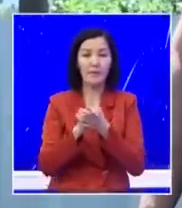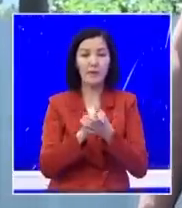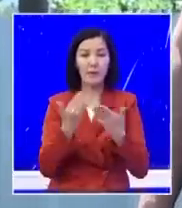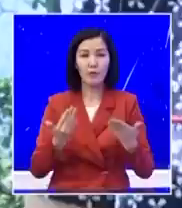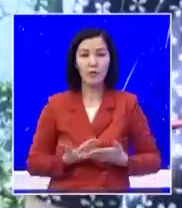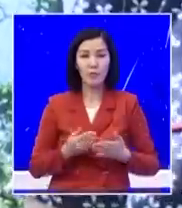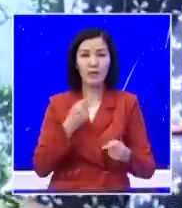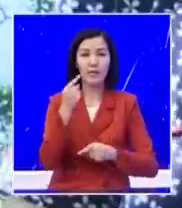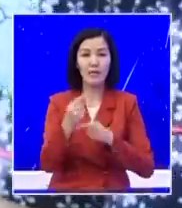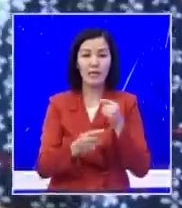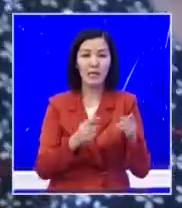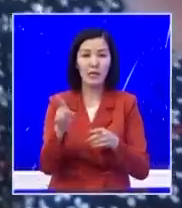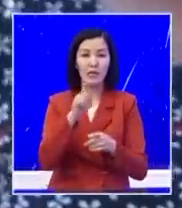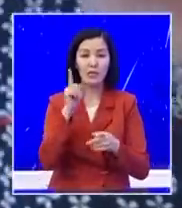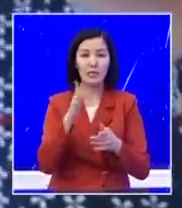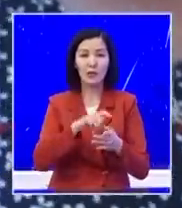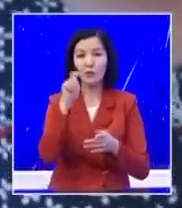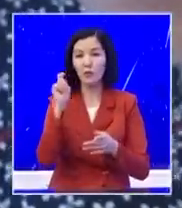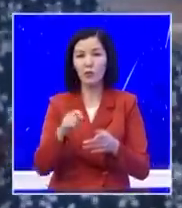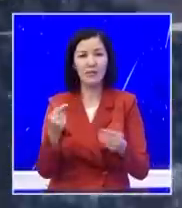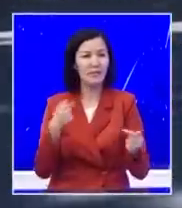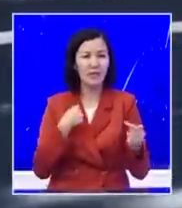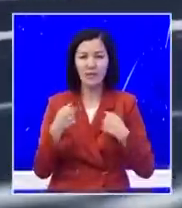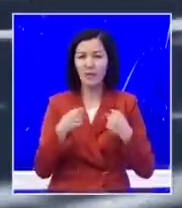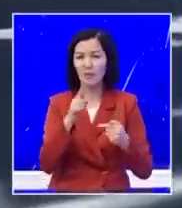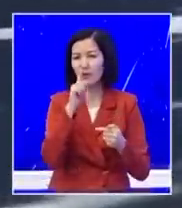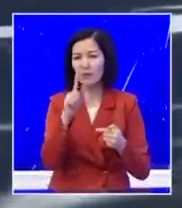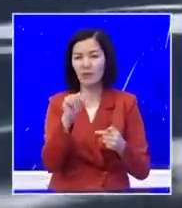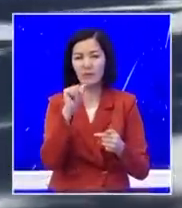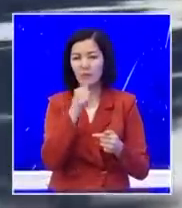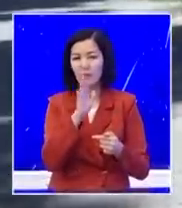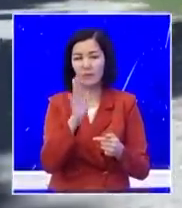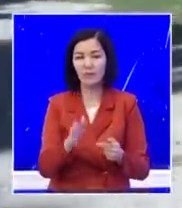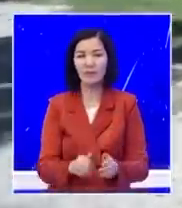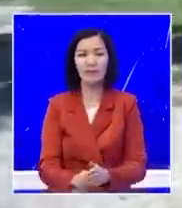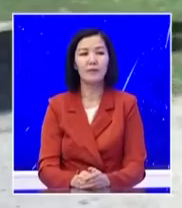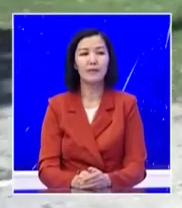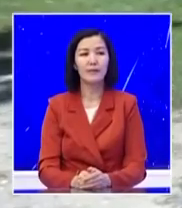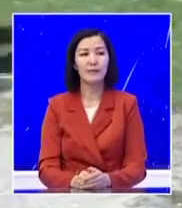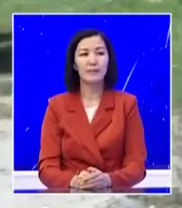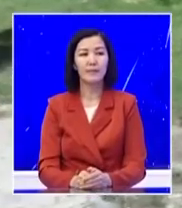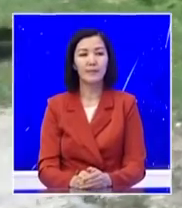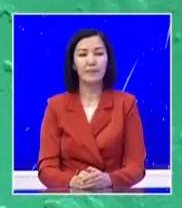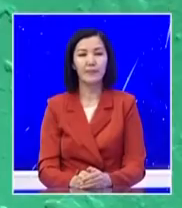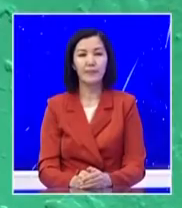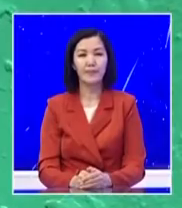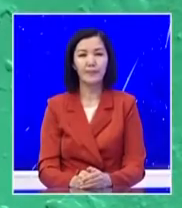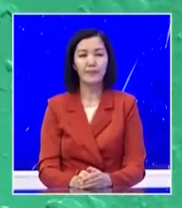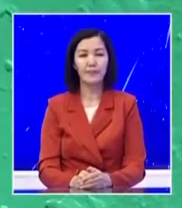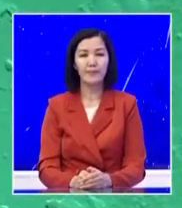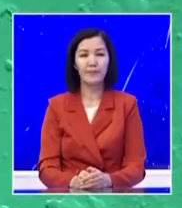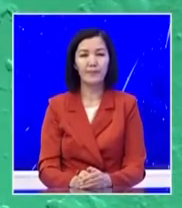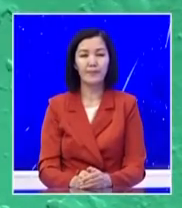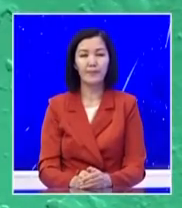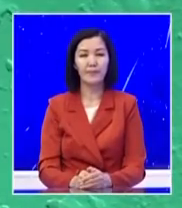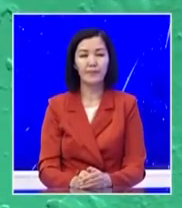болып, келер ұрпақ біз көрген соғыс ардабын тартпаса екен дейді. Әмина Құдайберген, Айдос Қалиев, Жетісу арнасы, Сарқан